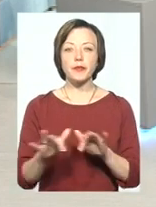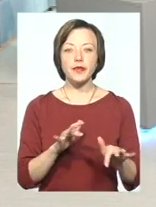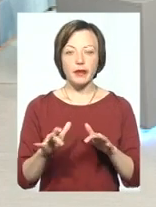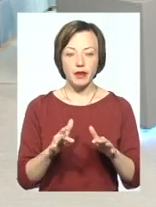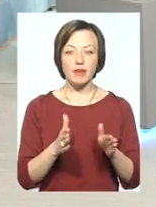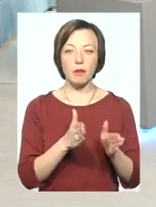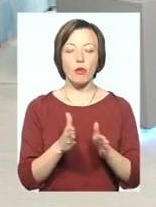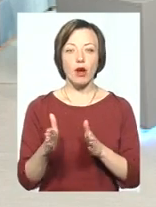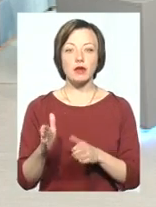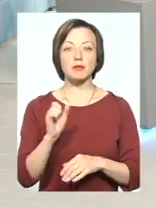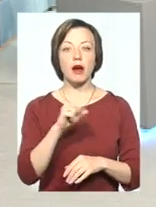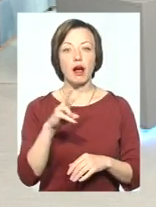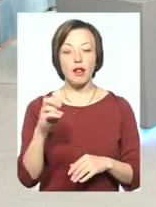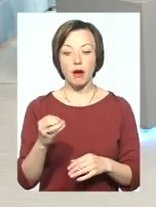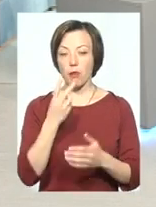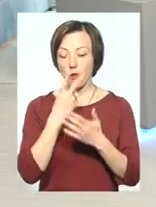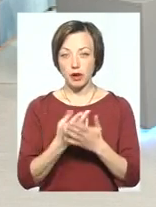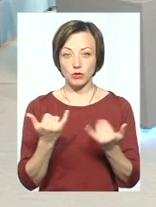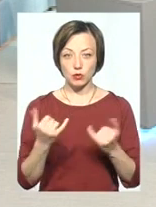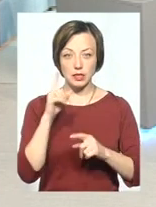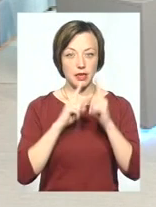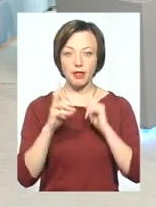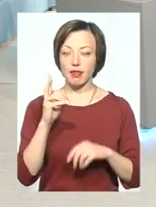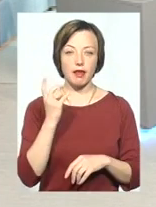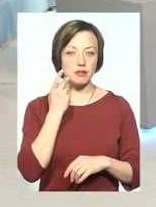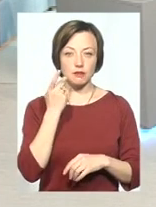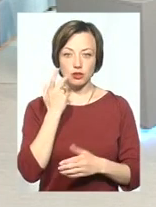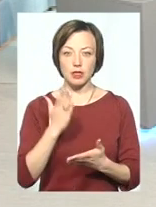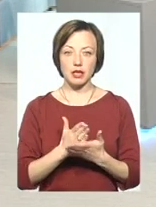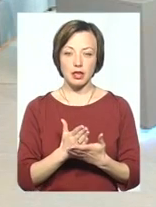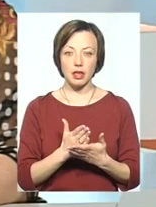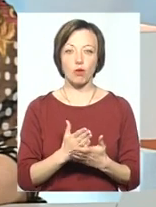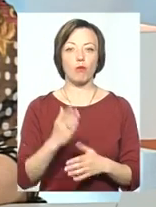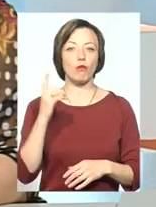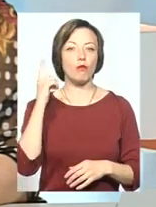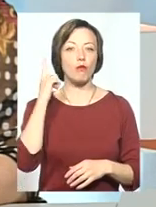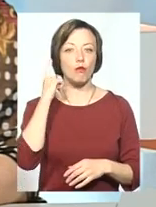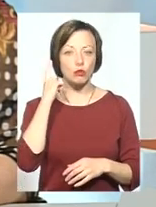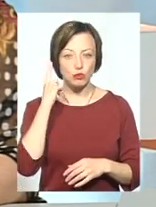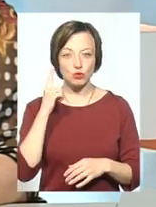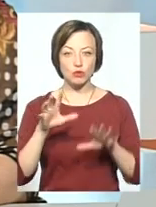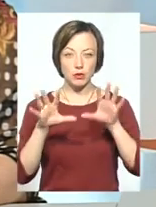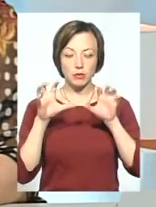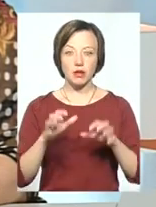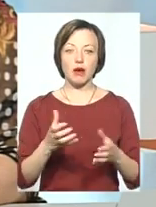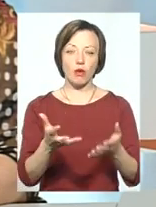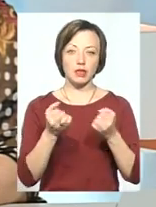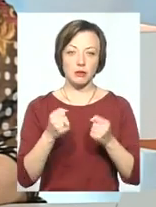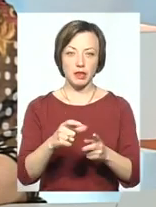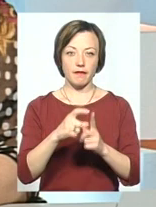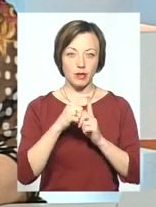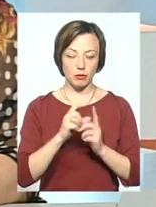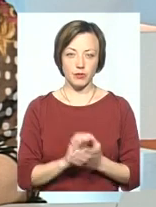але, як ми побачили на даній сесії, не завжди вони є почутими і, скажемо, і на них отримана